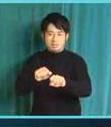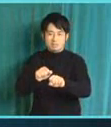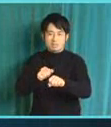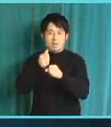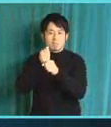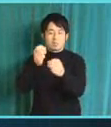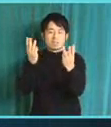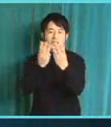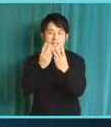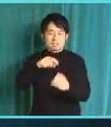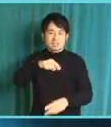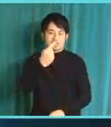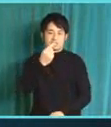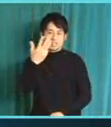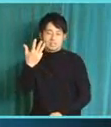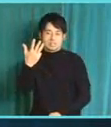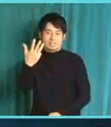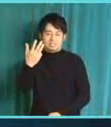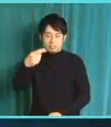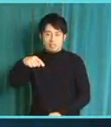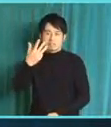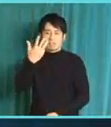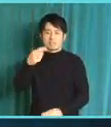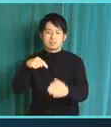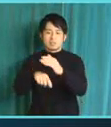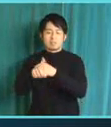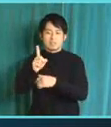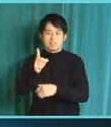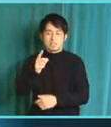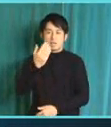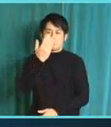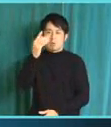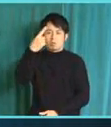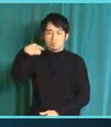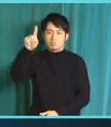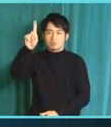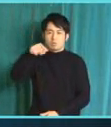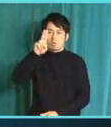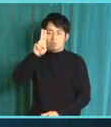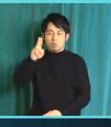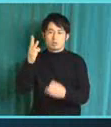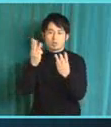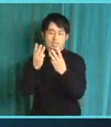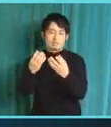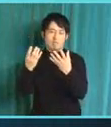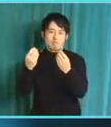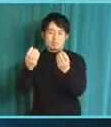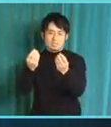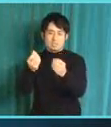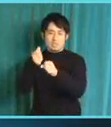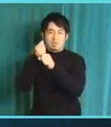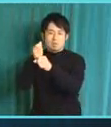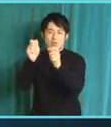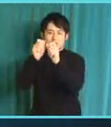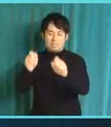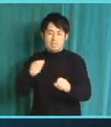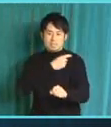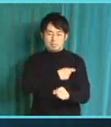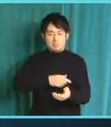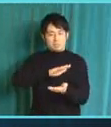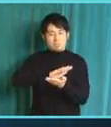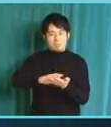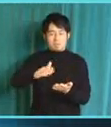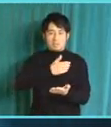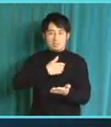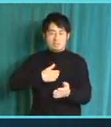うために108回つき、新年を迎え、新たな気持ちで迎えるというものになります。 はい、この除夜